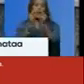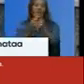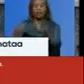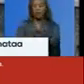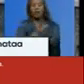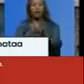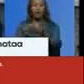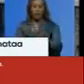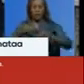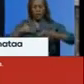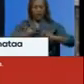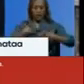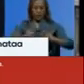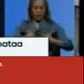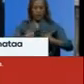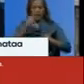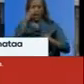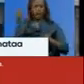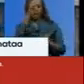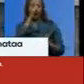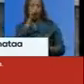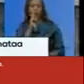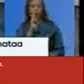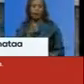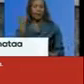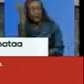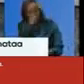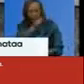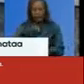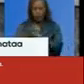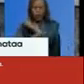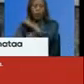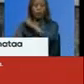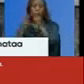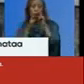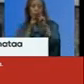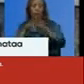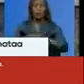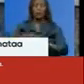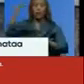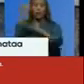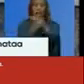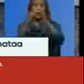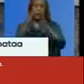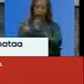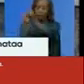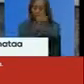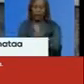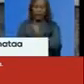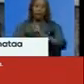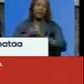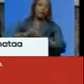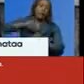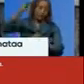ያፈርሳል። ያለችን አንድ ኢትዮጵያ ነች። ከየትኛውም የፖለቲካ አመለካከት በላይ አገራዊ አንድነት